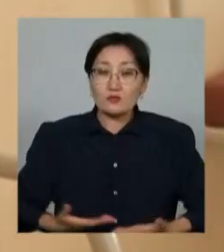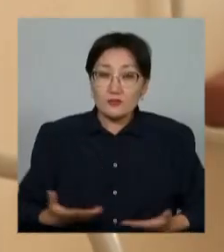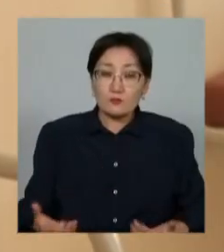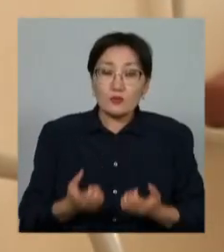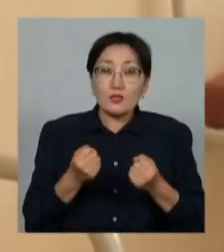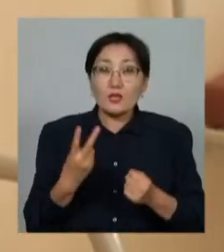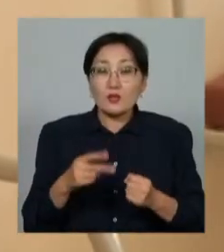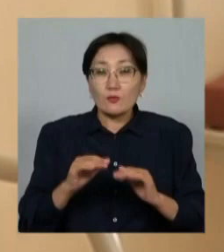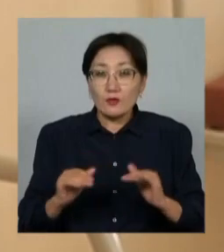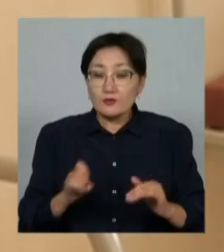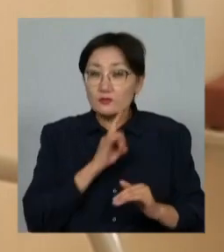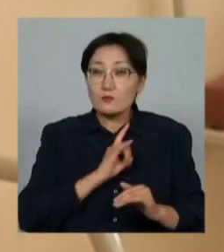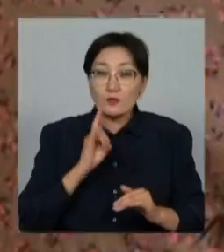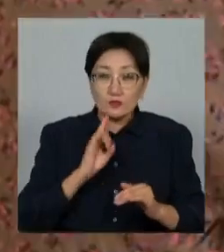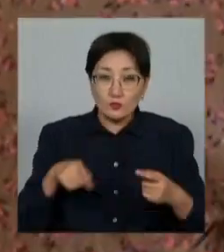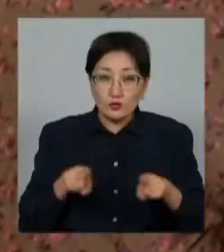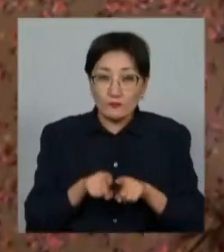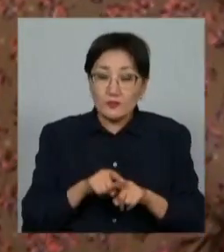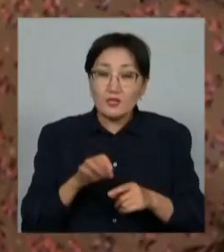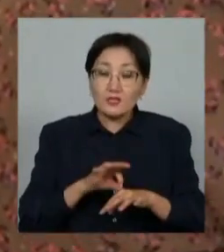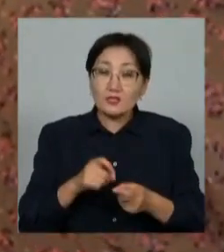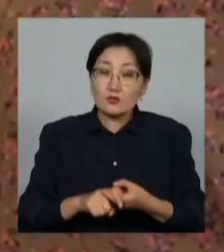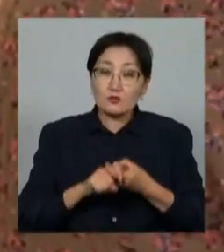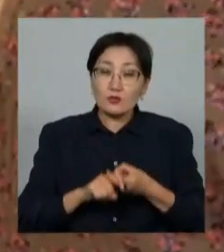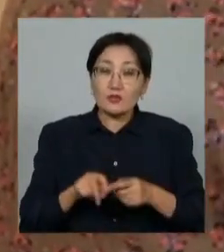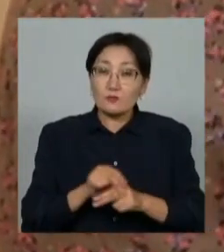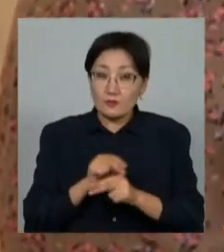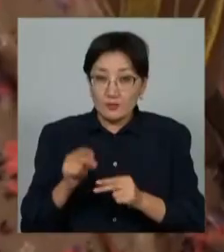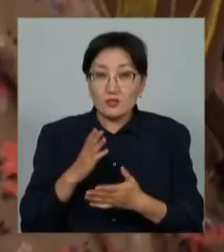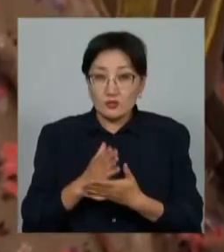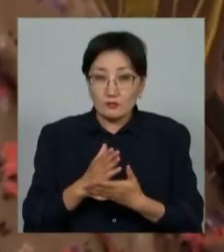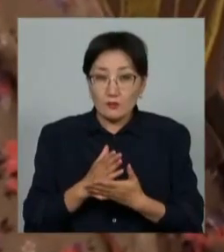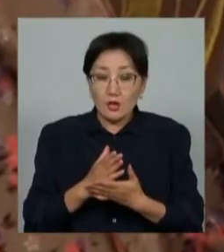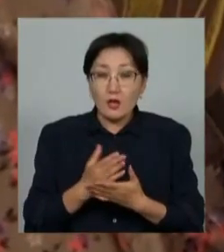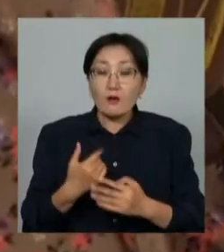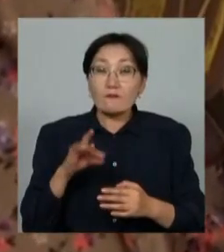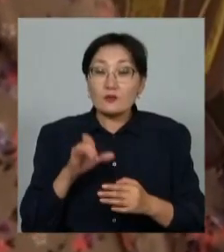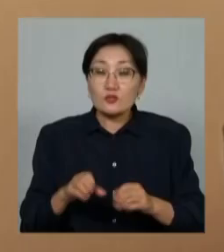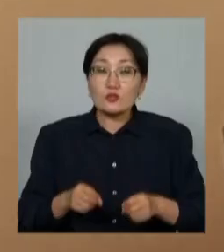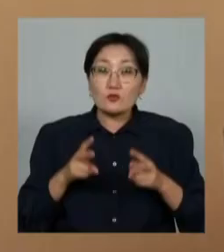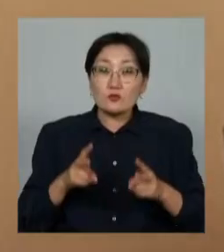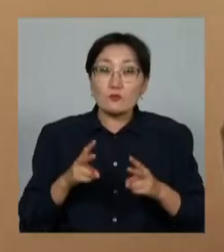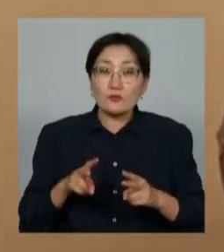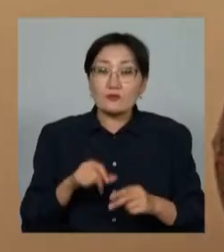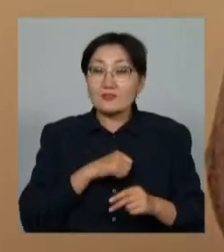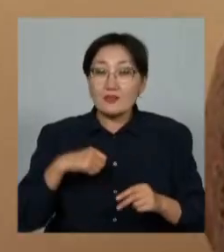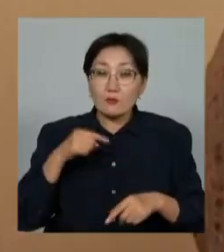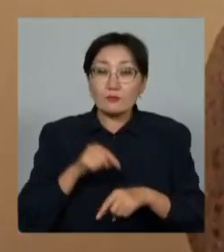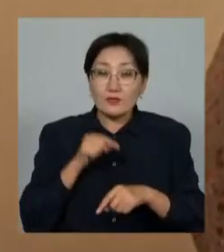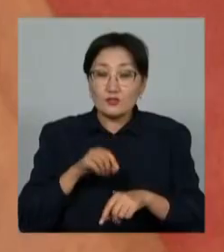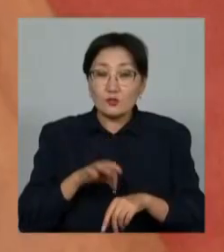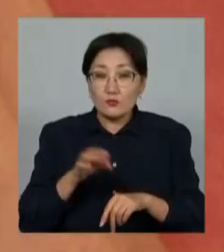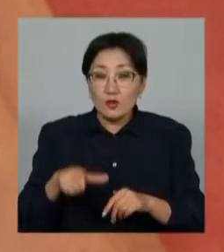Екі баланың анасы Хорлан Алмасбек қызы да коронавирус жұқтырып, ем алып жатқандардың бірі. Вирустың қауіптілігін басынан өткерген